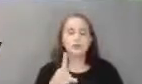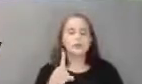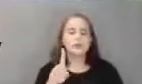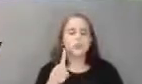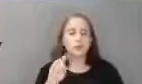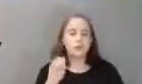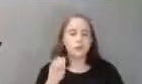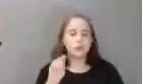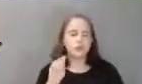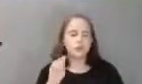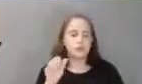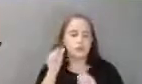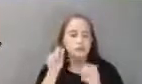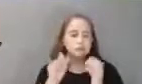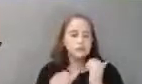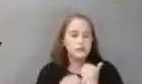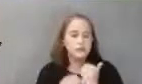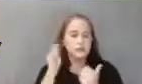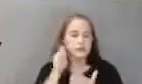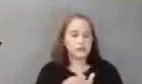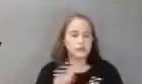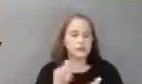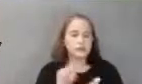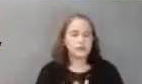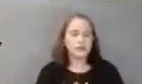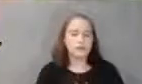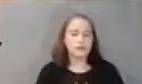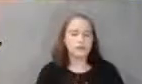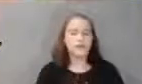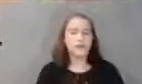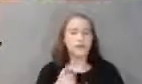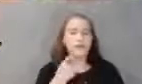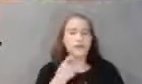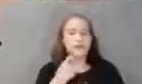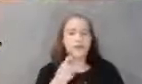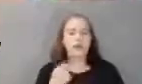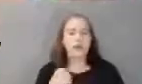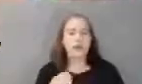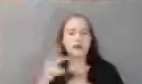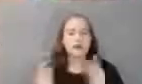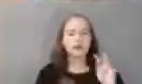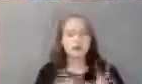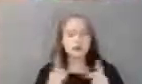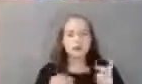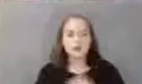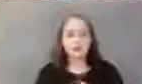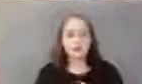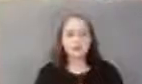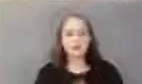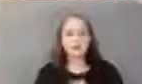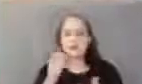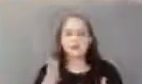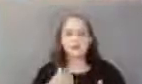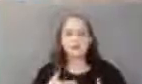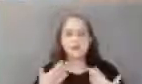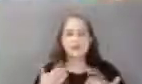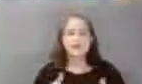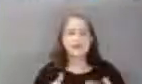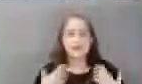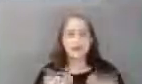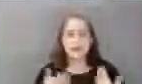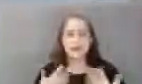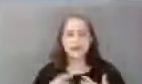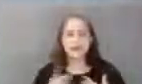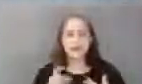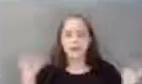Juan City. Ay nako, may mga sapaka nagaganap ha. Sinasabi ko sa inyo, buti pa itong mga to. Kuya, kailan